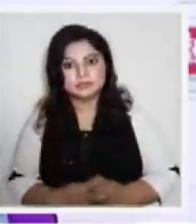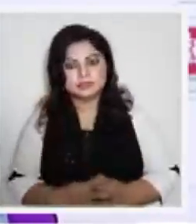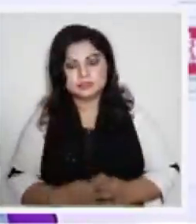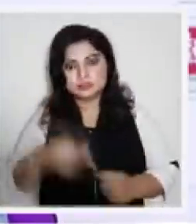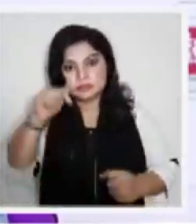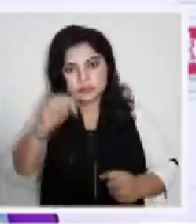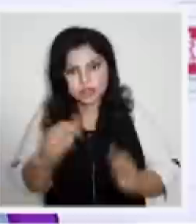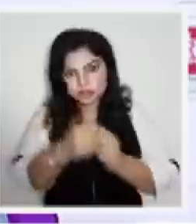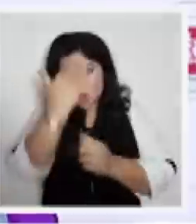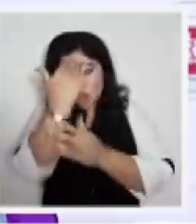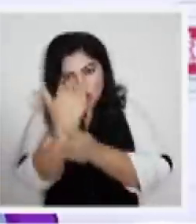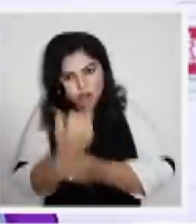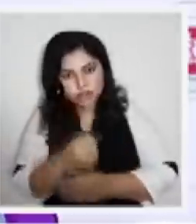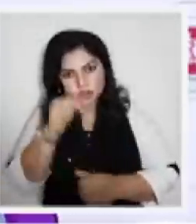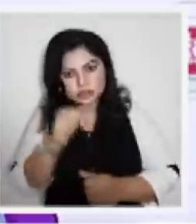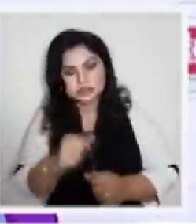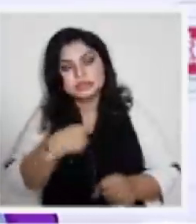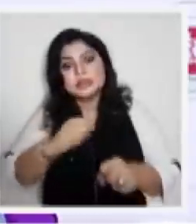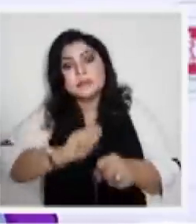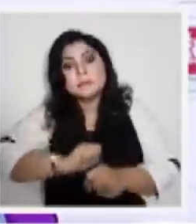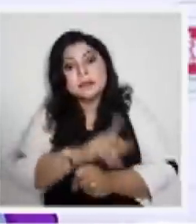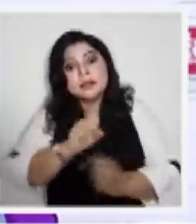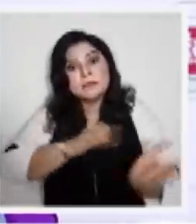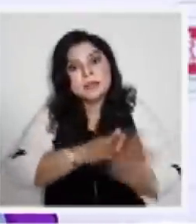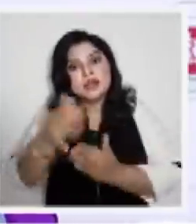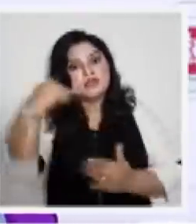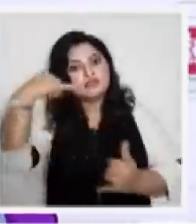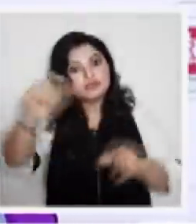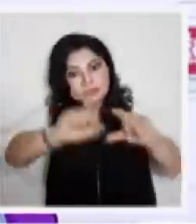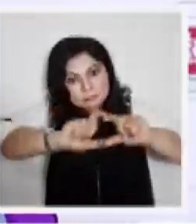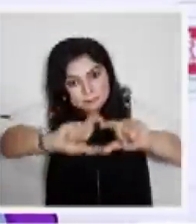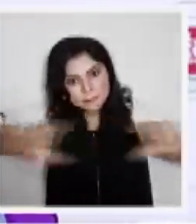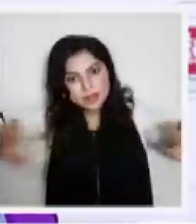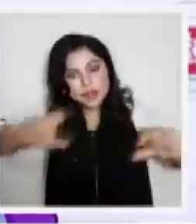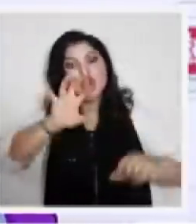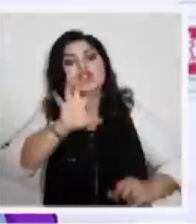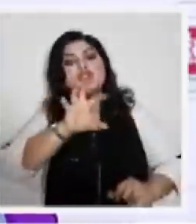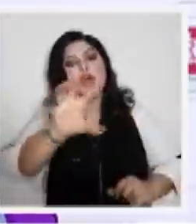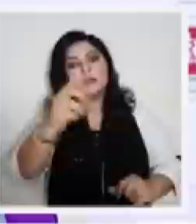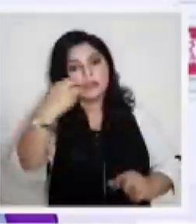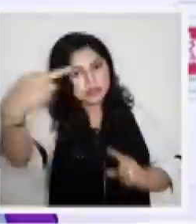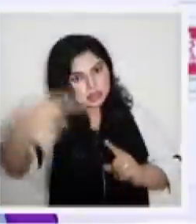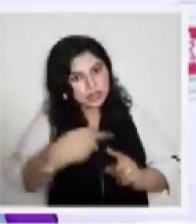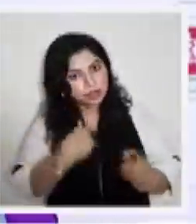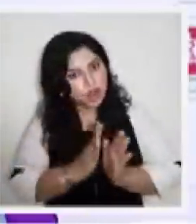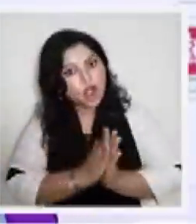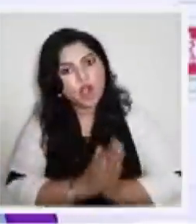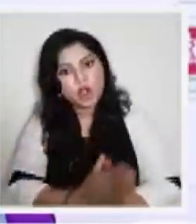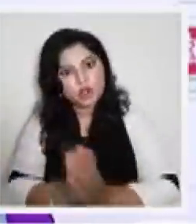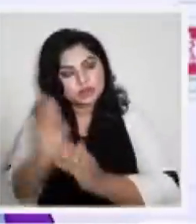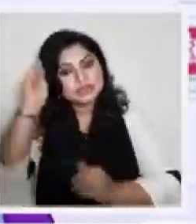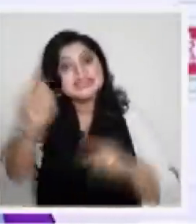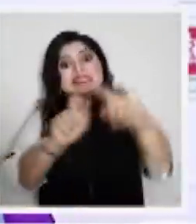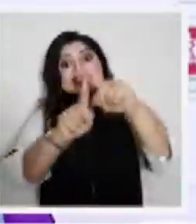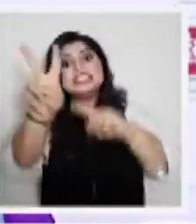www.dghs.gov.bd, এই ওয়েবসাইটে যে করোনা কর্নারে করোনা বিষয়ক অভিযোগ প্রেরণ করার জন্য লিংক দেওয়া আছে।